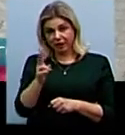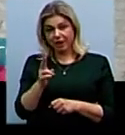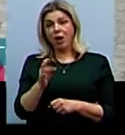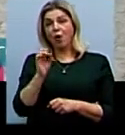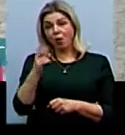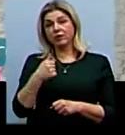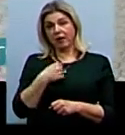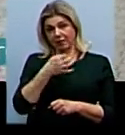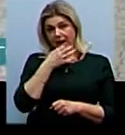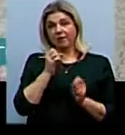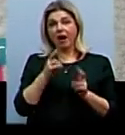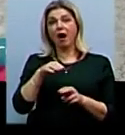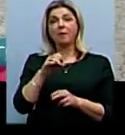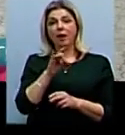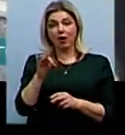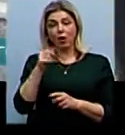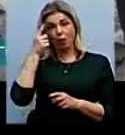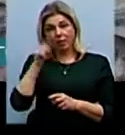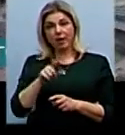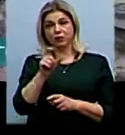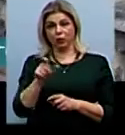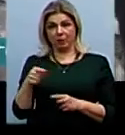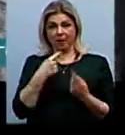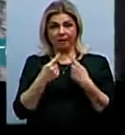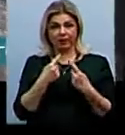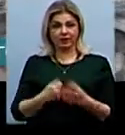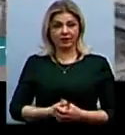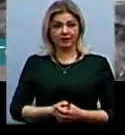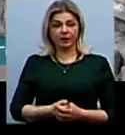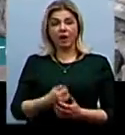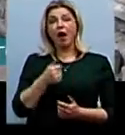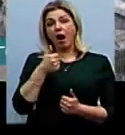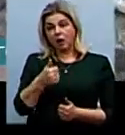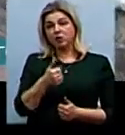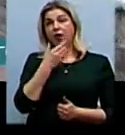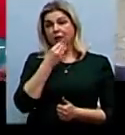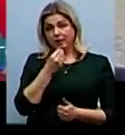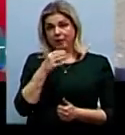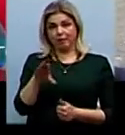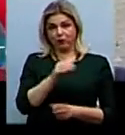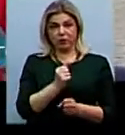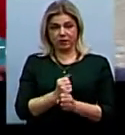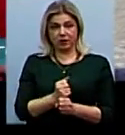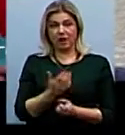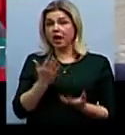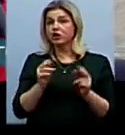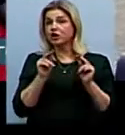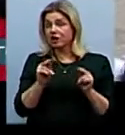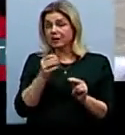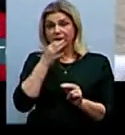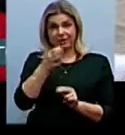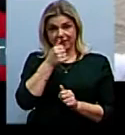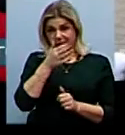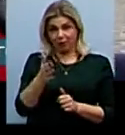мер вміє з людьми говорити. Ну, хорошо все, отлично, красиво все зробили. Я ще чесно не можу сказати, тому що